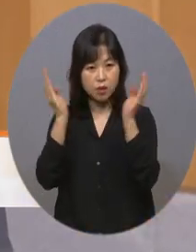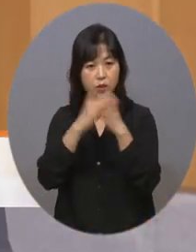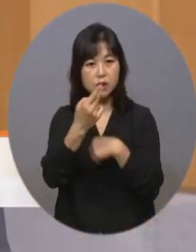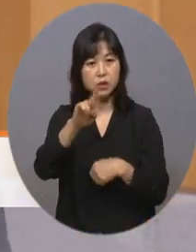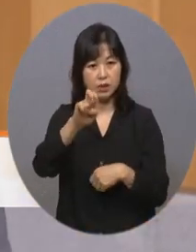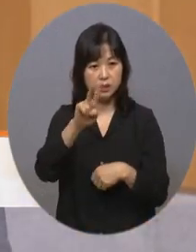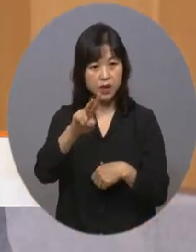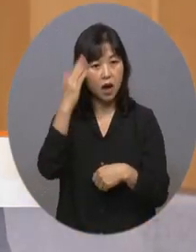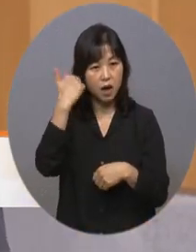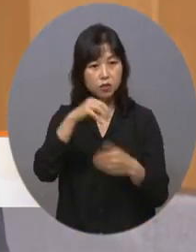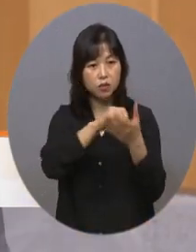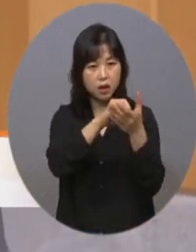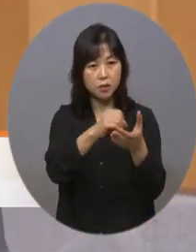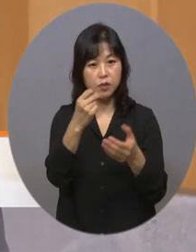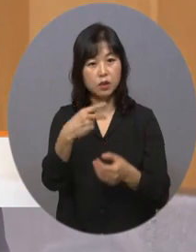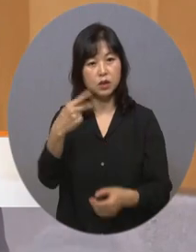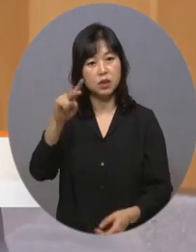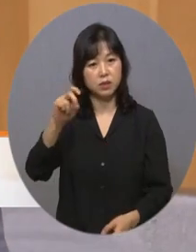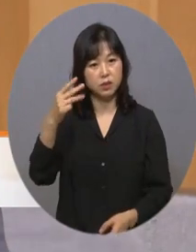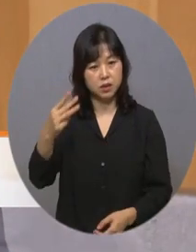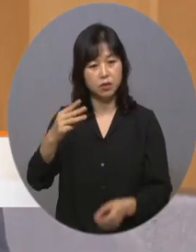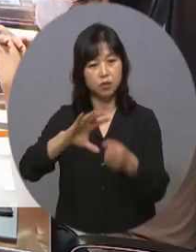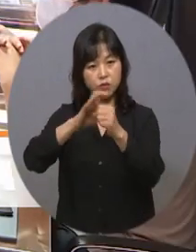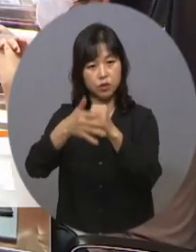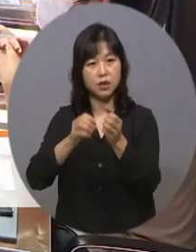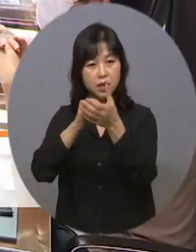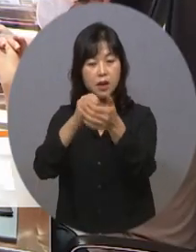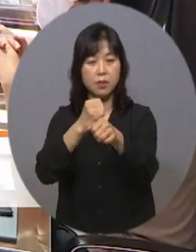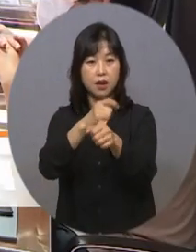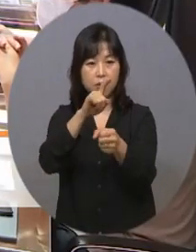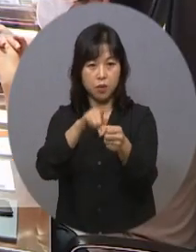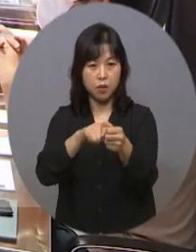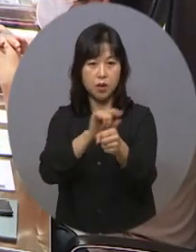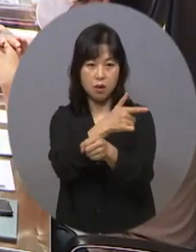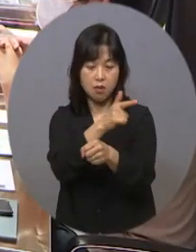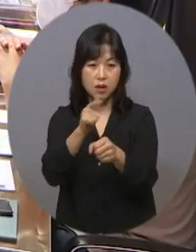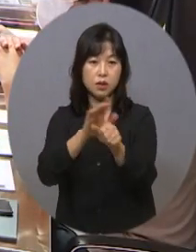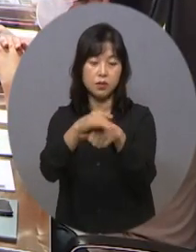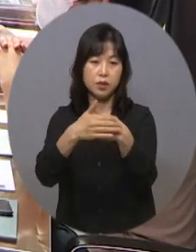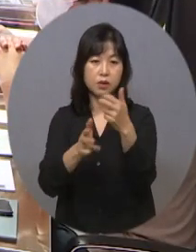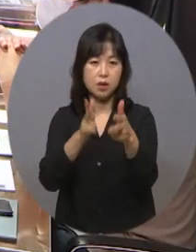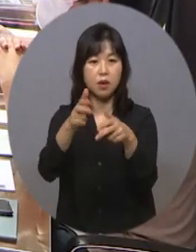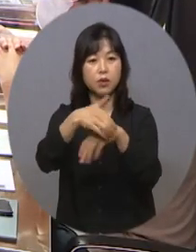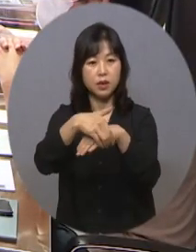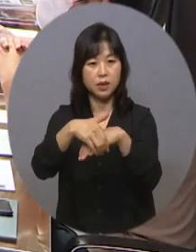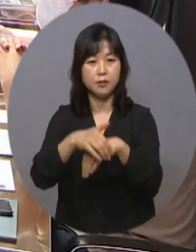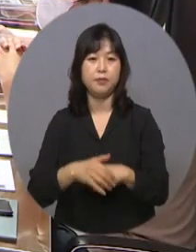그리고 2023년 국제 가입을 목표로 다양한 협력 사업을 펼칠 계획입니다.